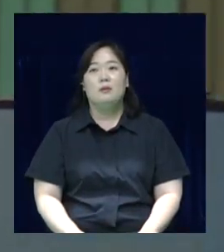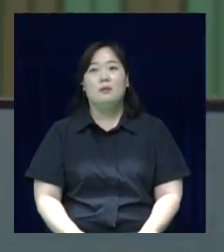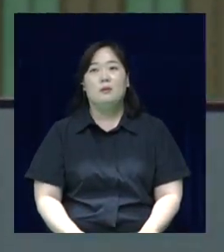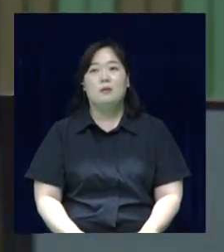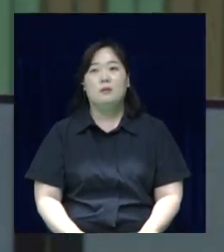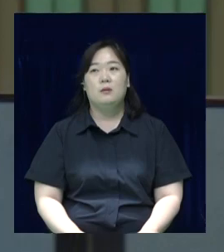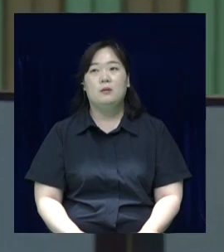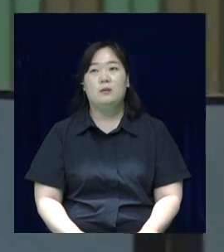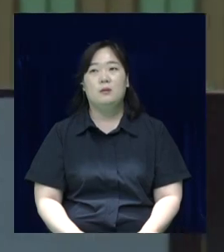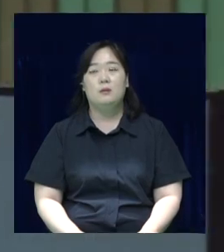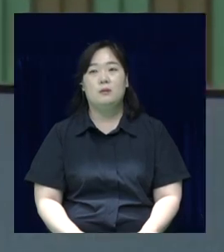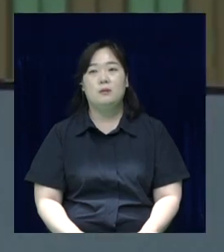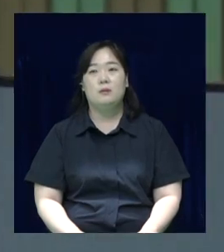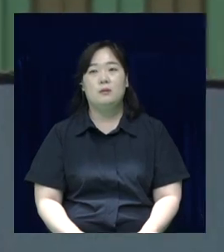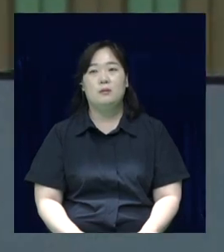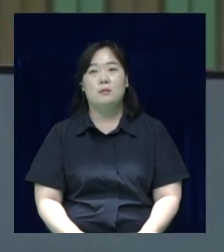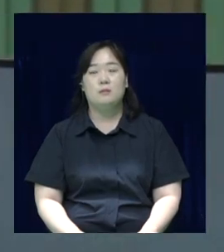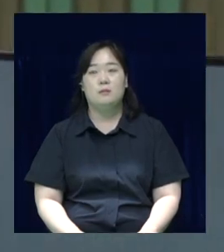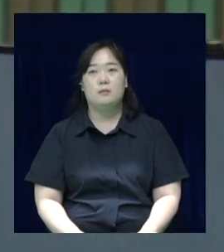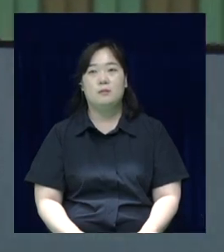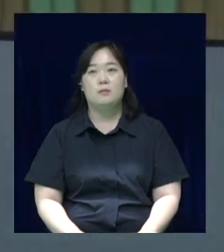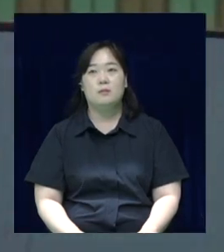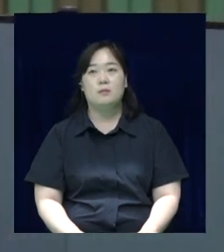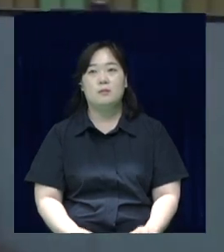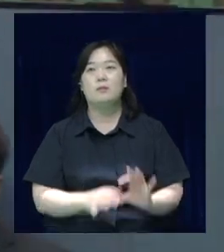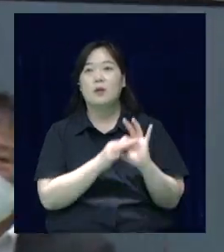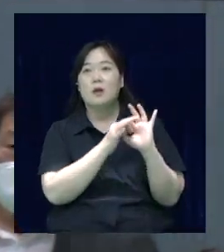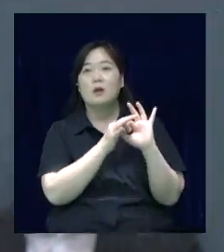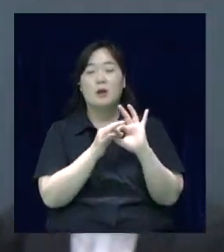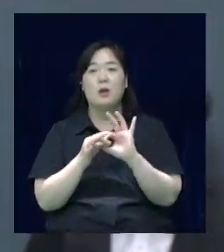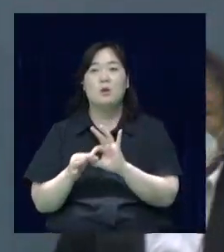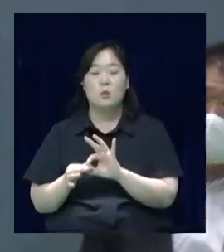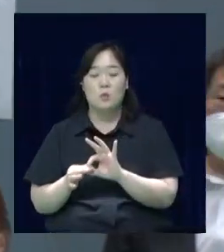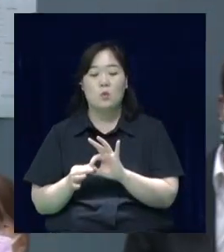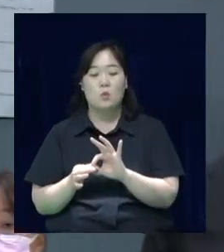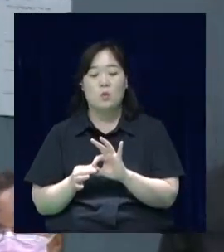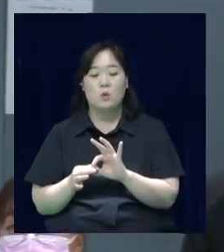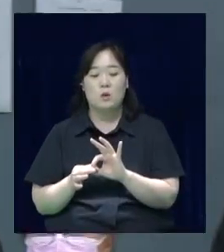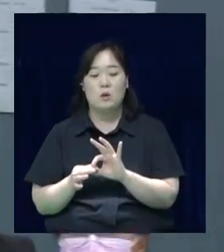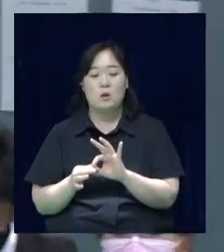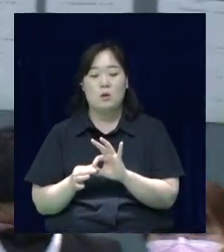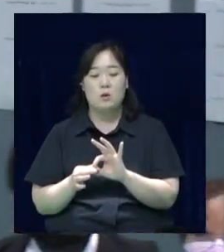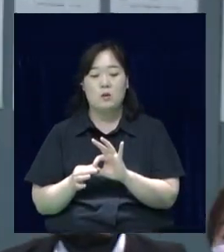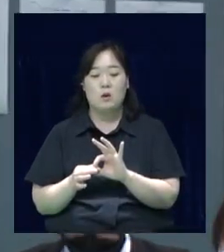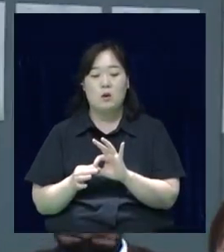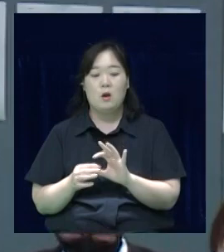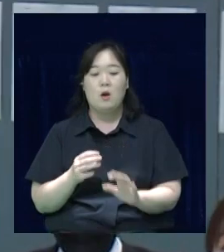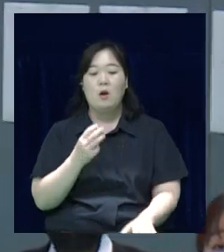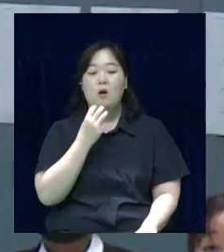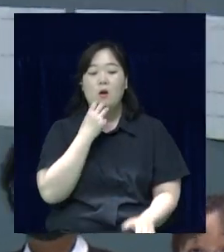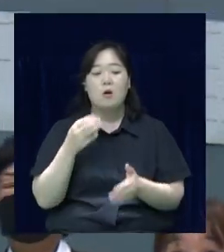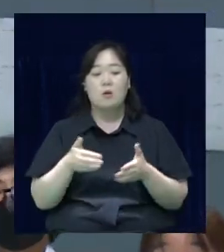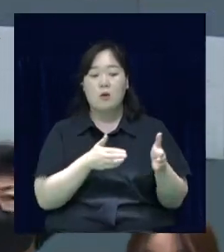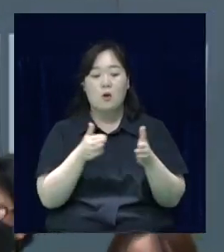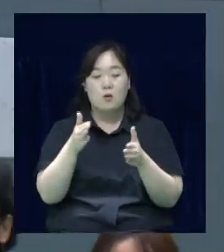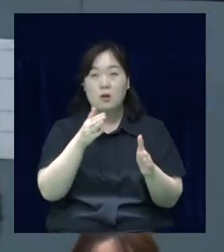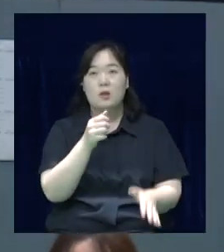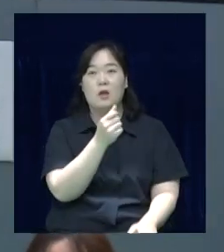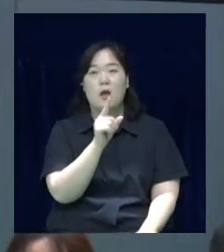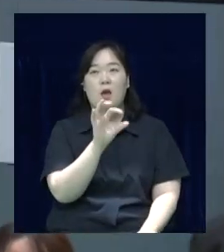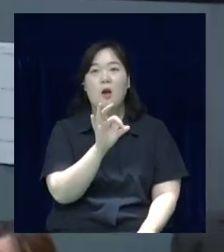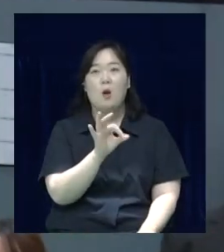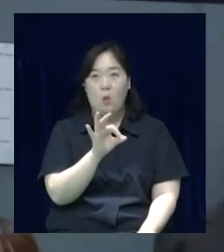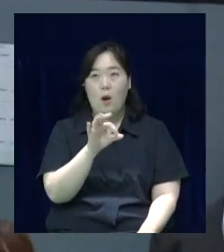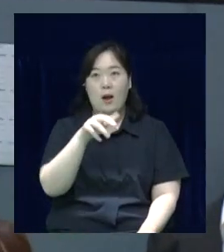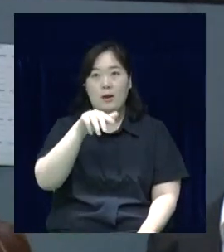자, 경기 이어서 이제 황우찬 선수 맞습니다. 경기의 소속 황찬호 선수가 예.